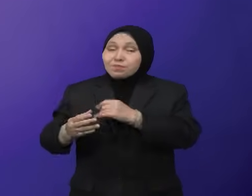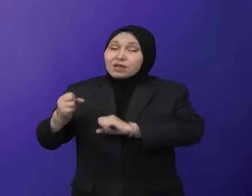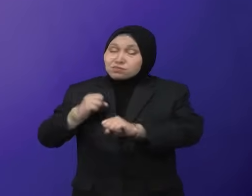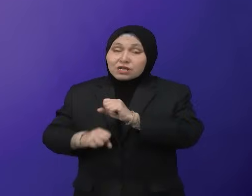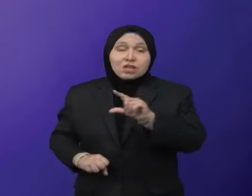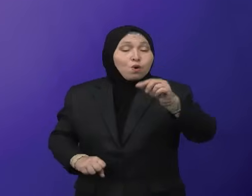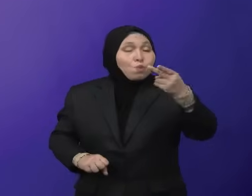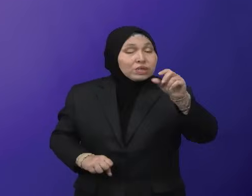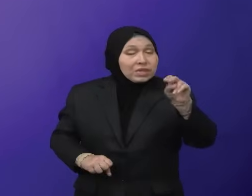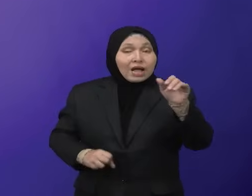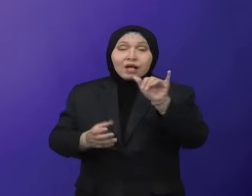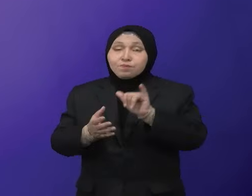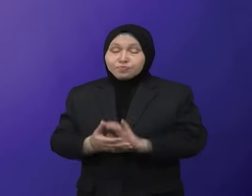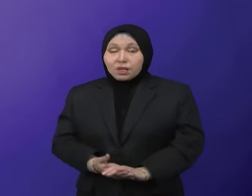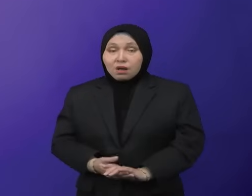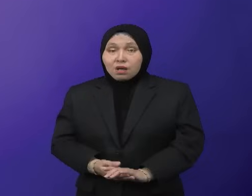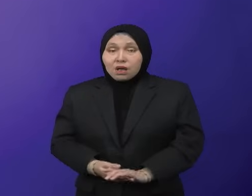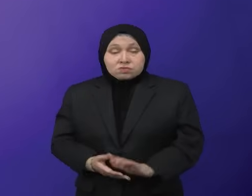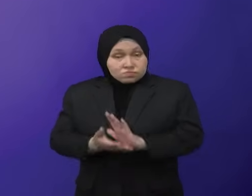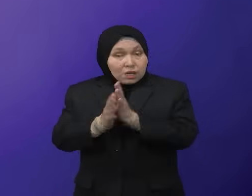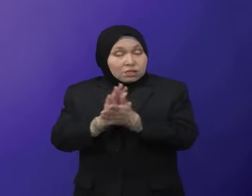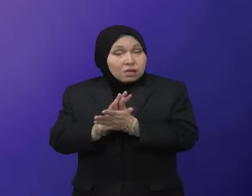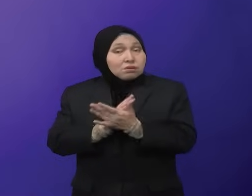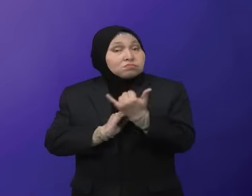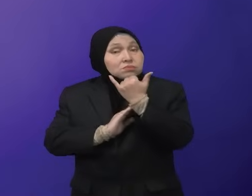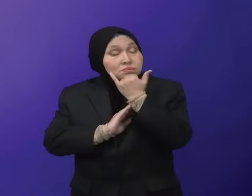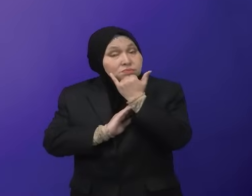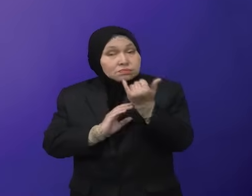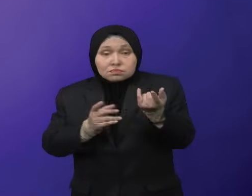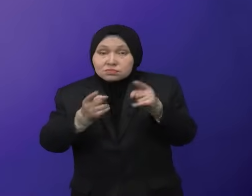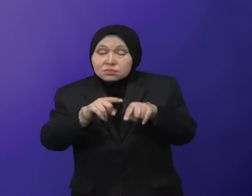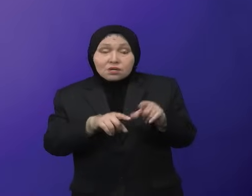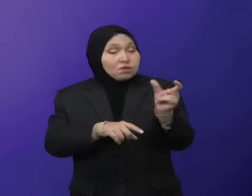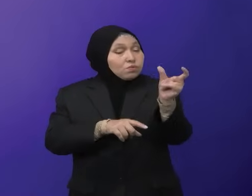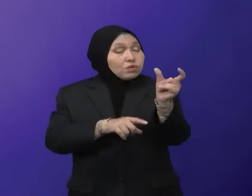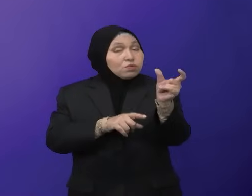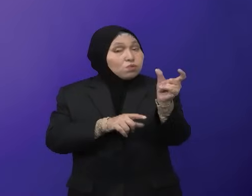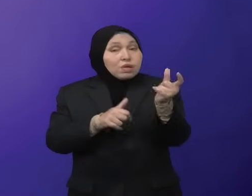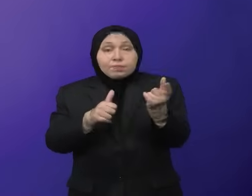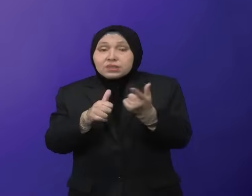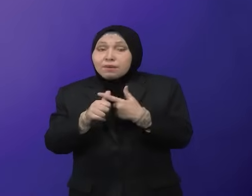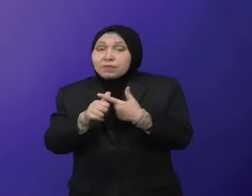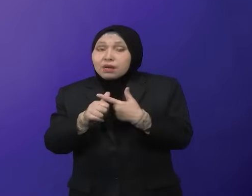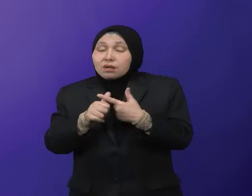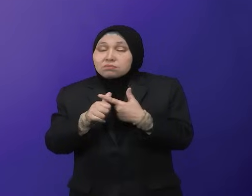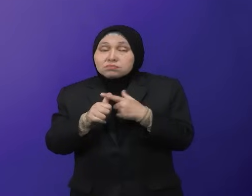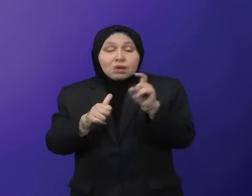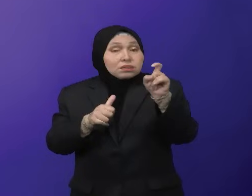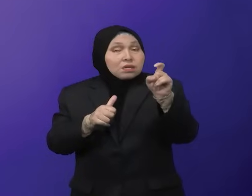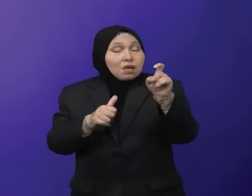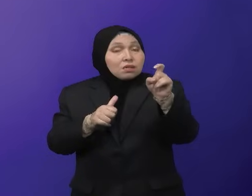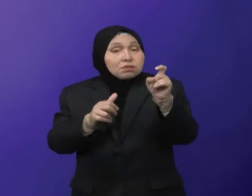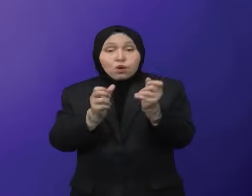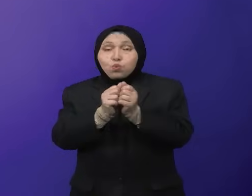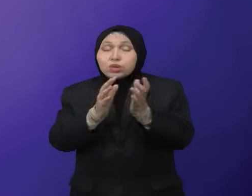itu. Okey, maka kesalahan berlaku pada nun itu, yang pertama, dimatikan nun